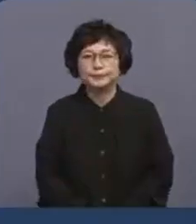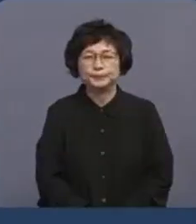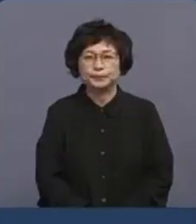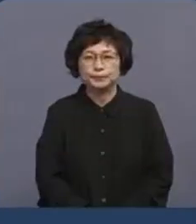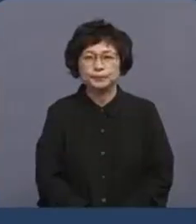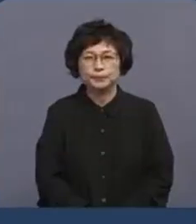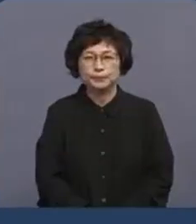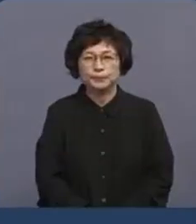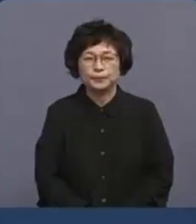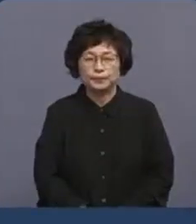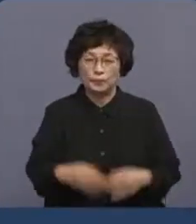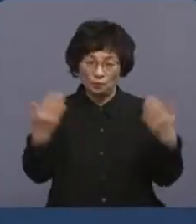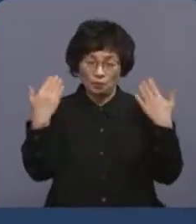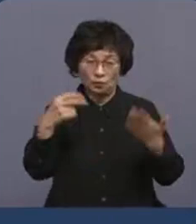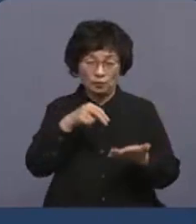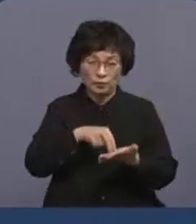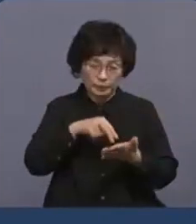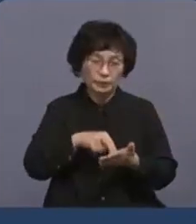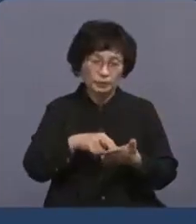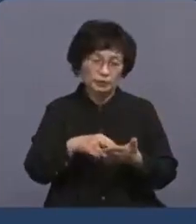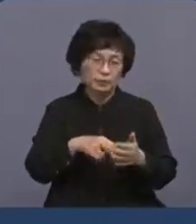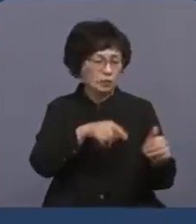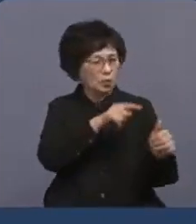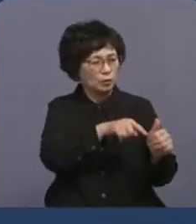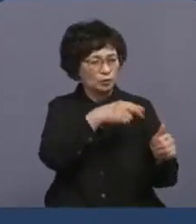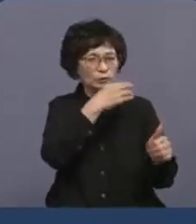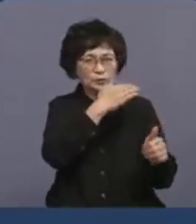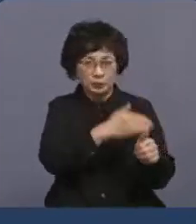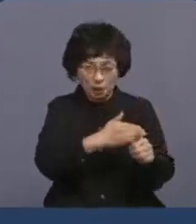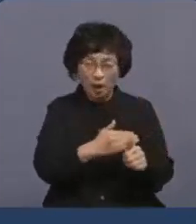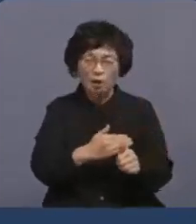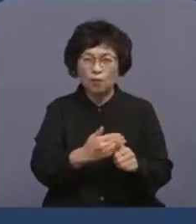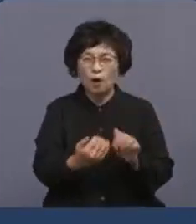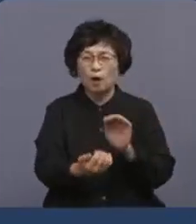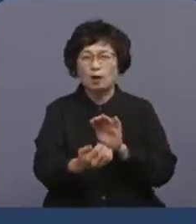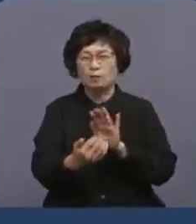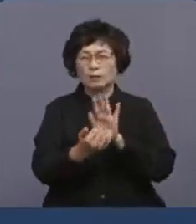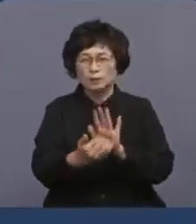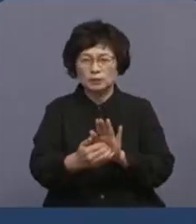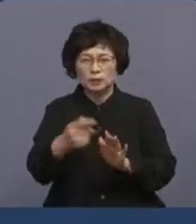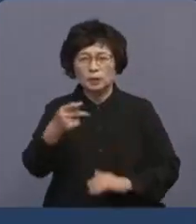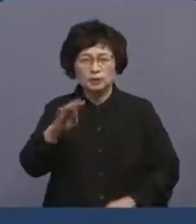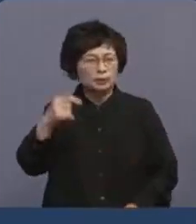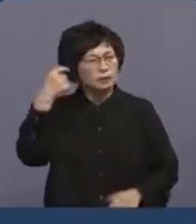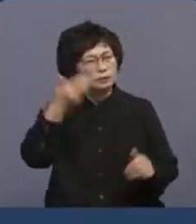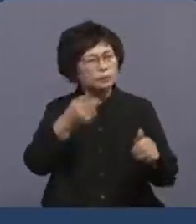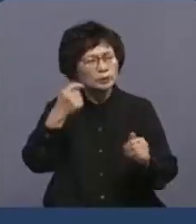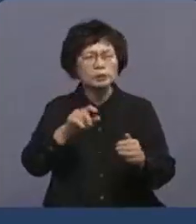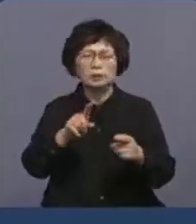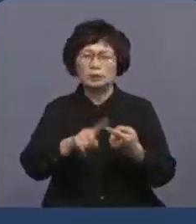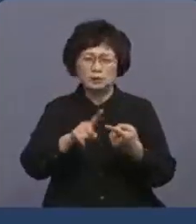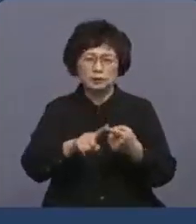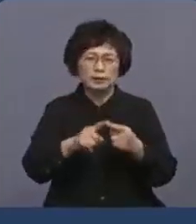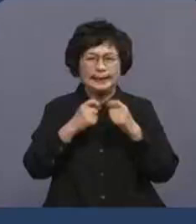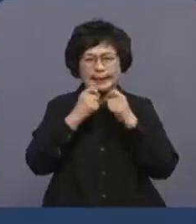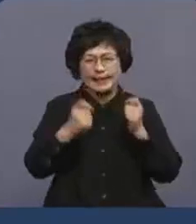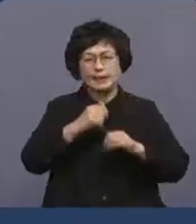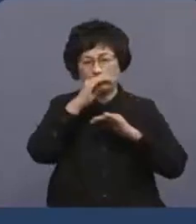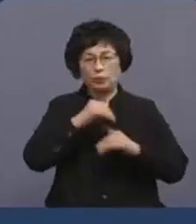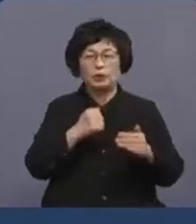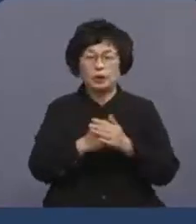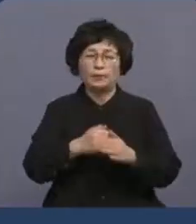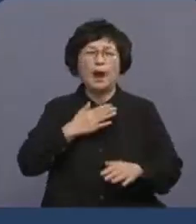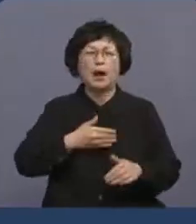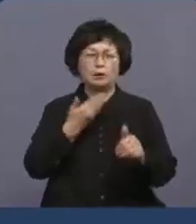같습니다 학교측은 교수 징계절차 대응에 관한 KBS 취재진의 질문에 교수 당사자의 개인적인 내용이라